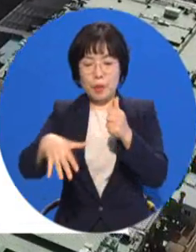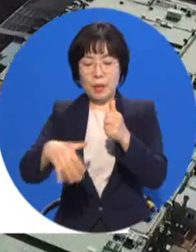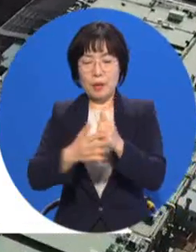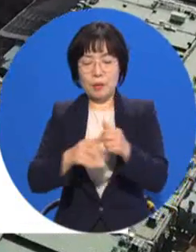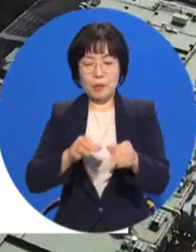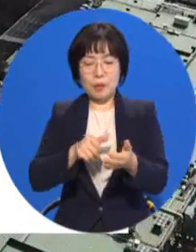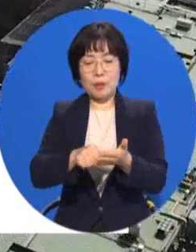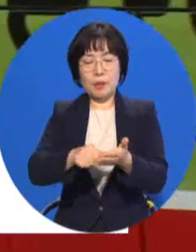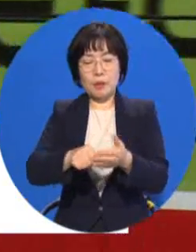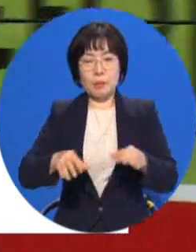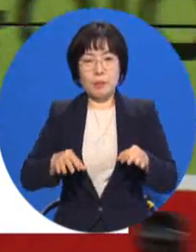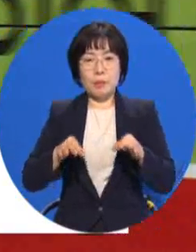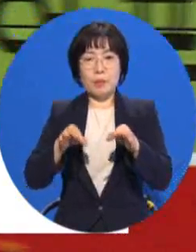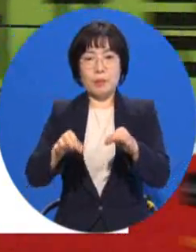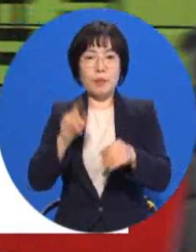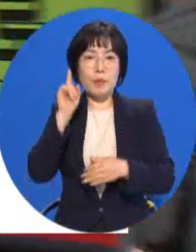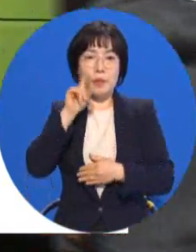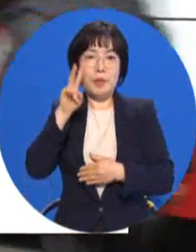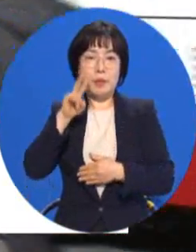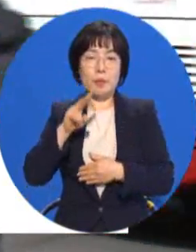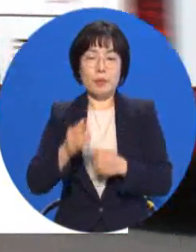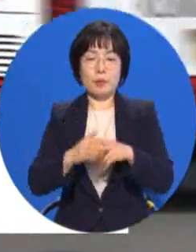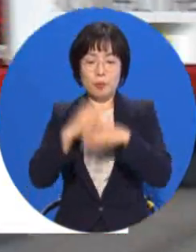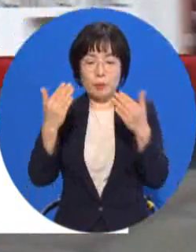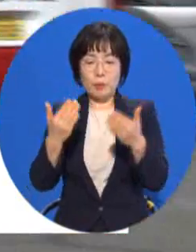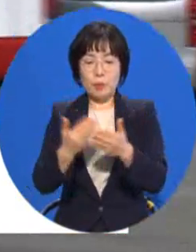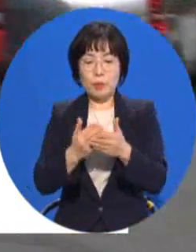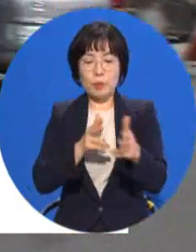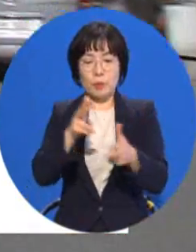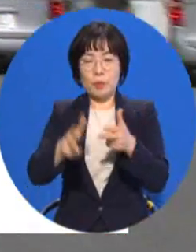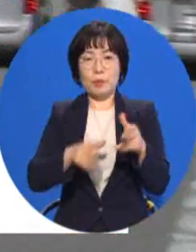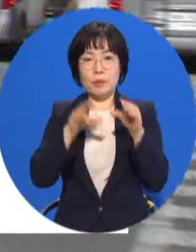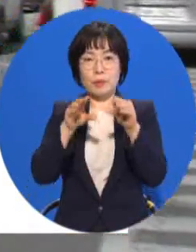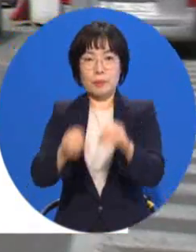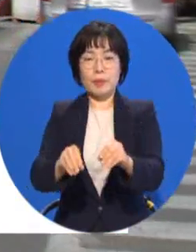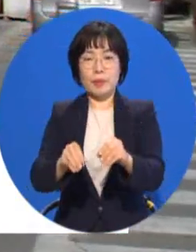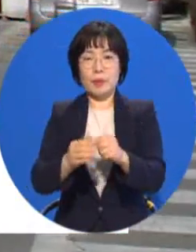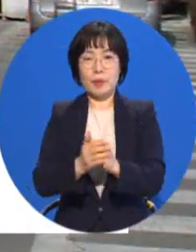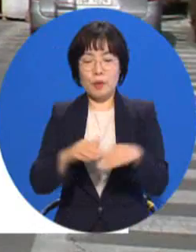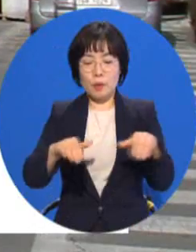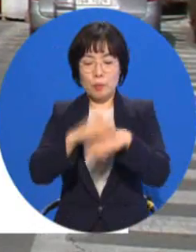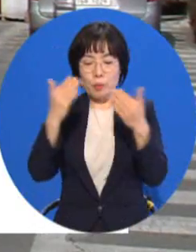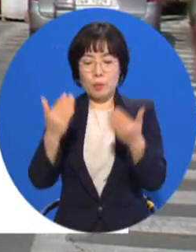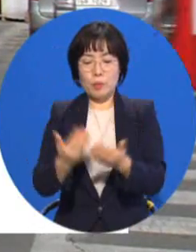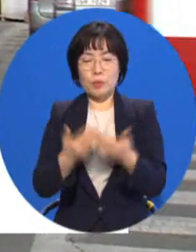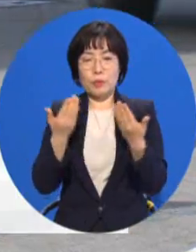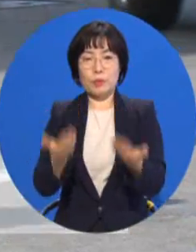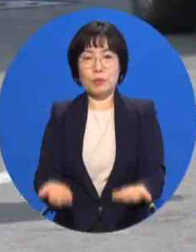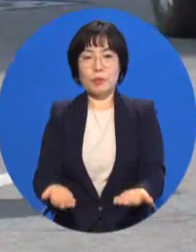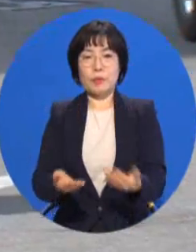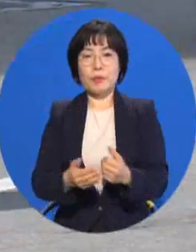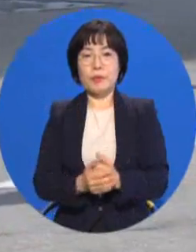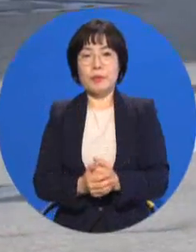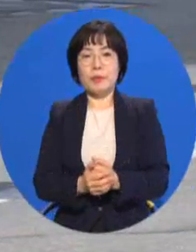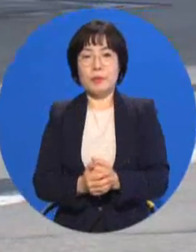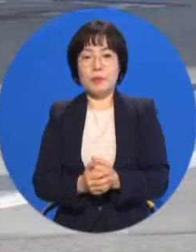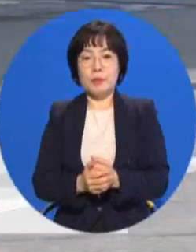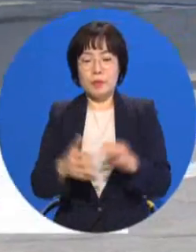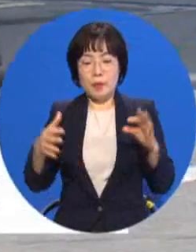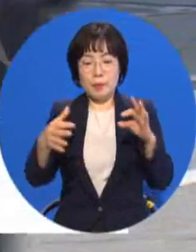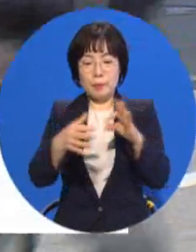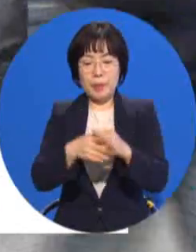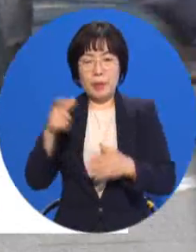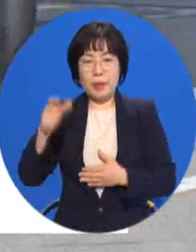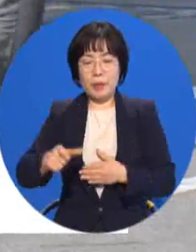하나인 금호타이어가 내일과 모레 이틀 동안 공장 가동을 멈추고 일제히 휴무에 들어갑니다. 연관성이